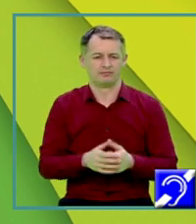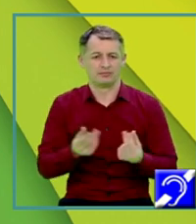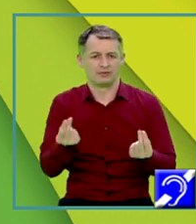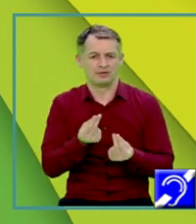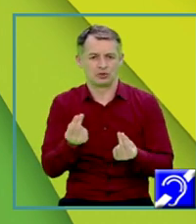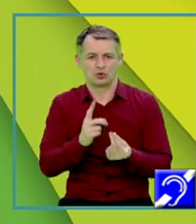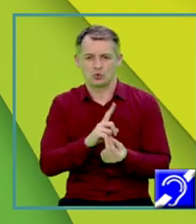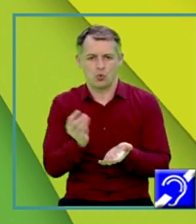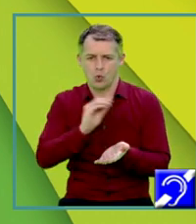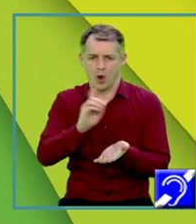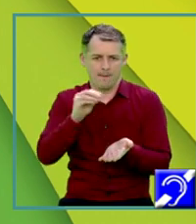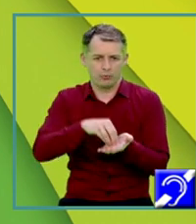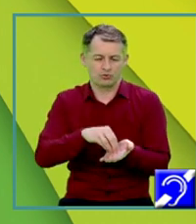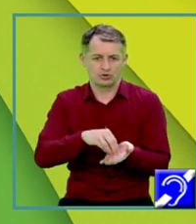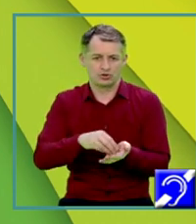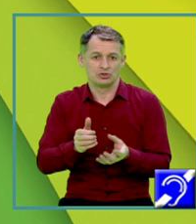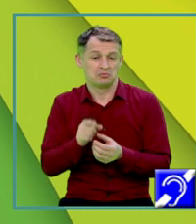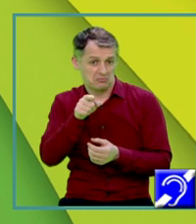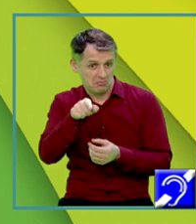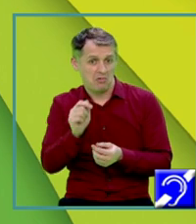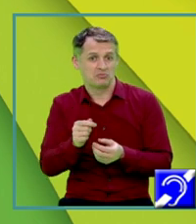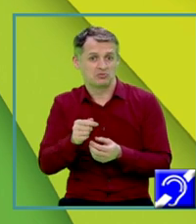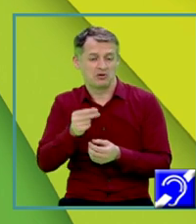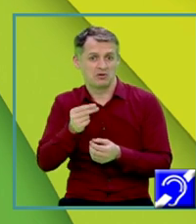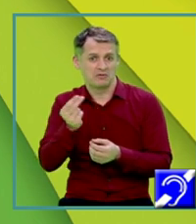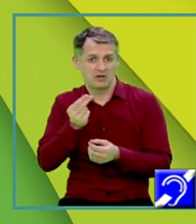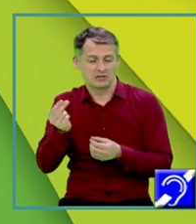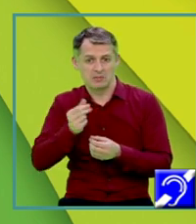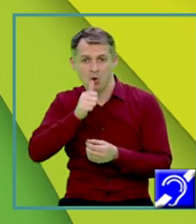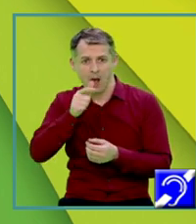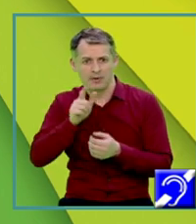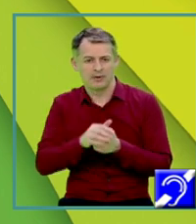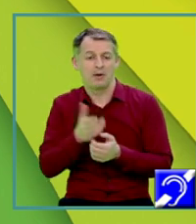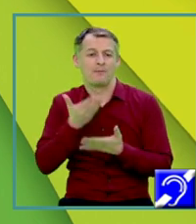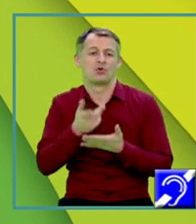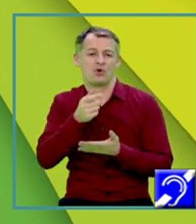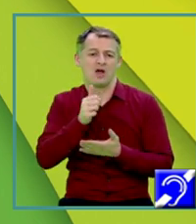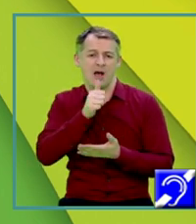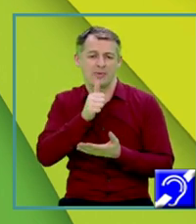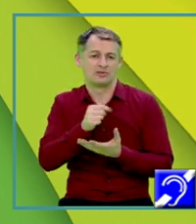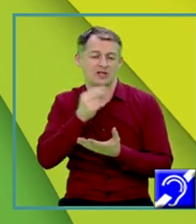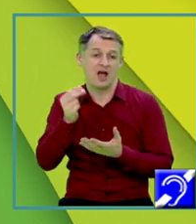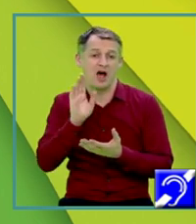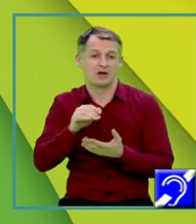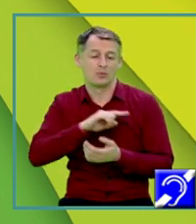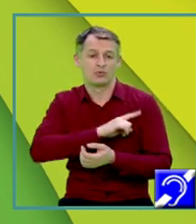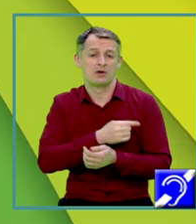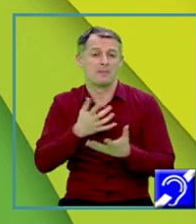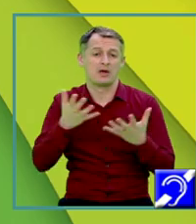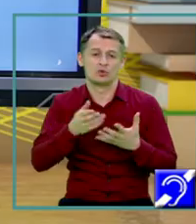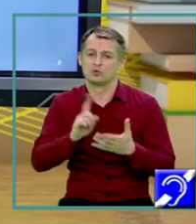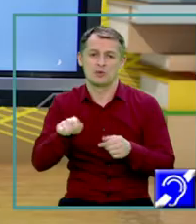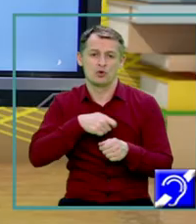pus concentrația apei? Pentru că este o soluție diluată și apa are concentrația foarte mare și nu se modifică în aceste